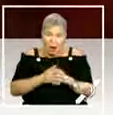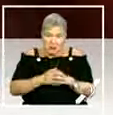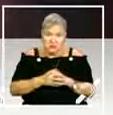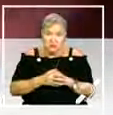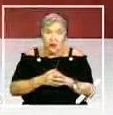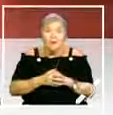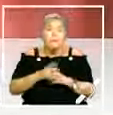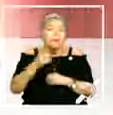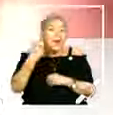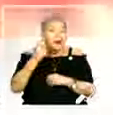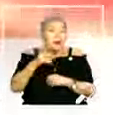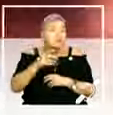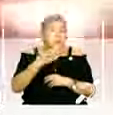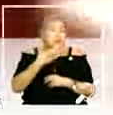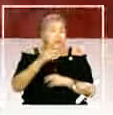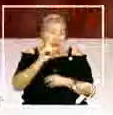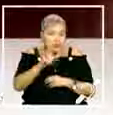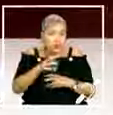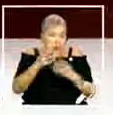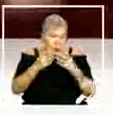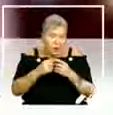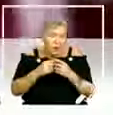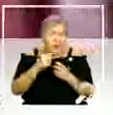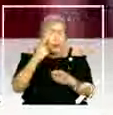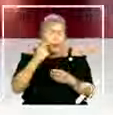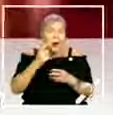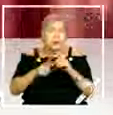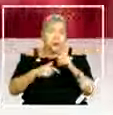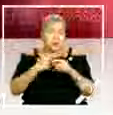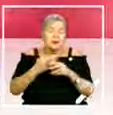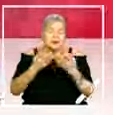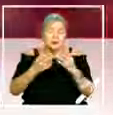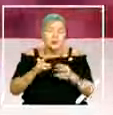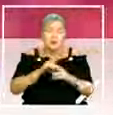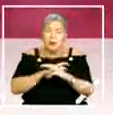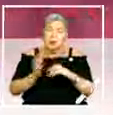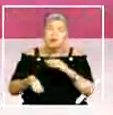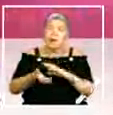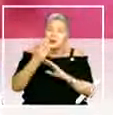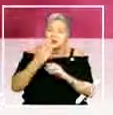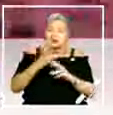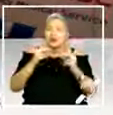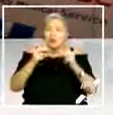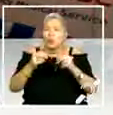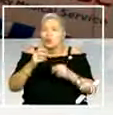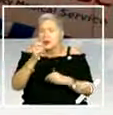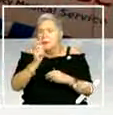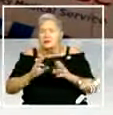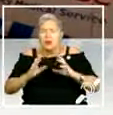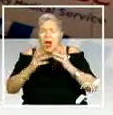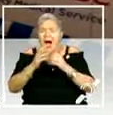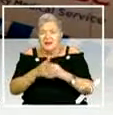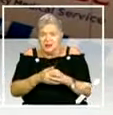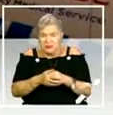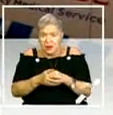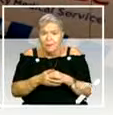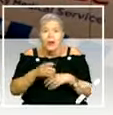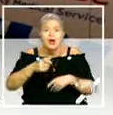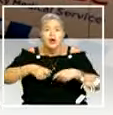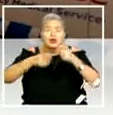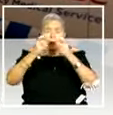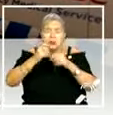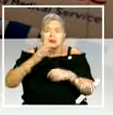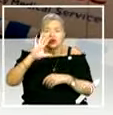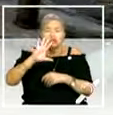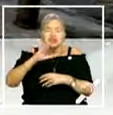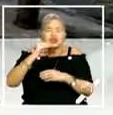Bilanțul este încă provizoriu și cel mai probabil va crește, spun autoritățile. Sunt și 10 de persoane rănite. Flăcările au izbucnit într-o clădire de 5 etaje